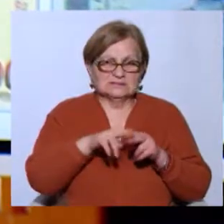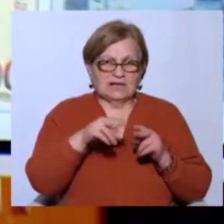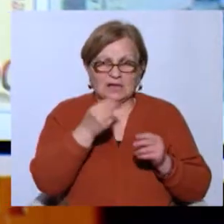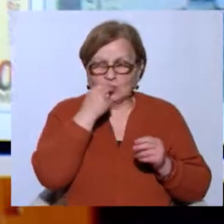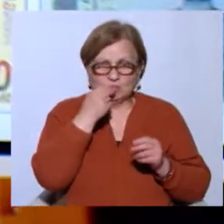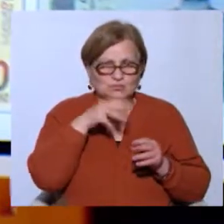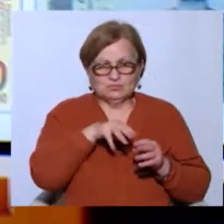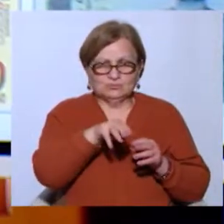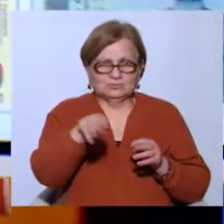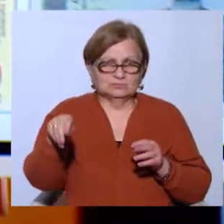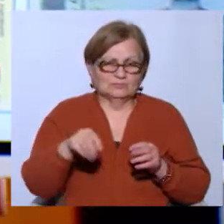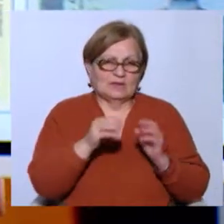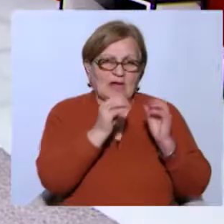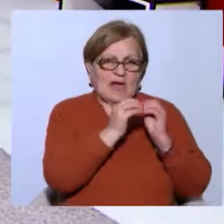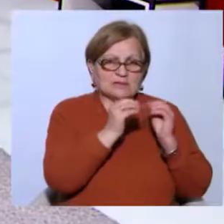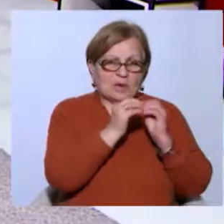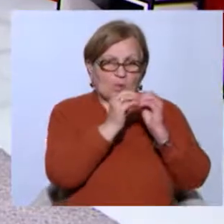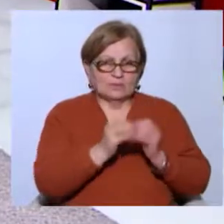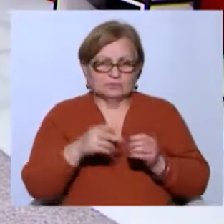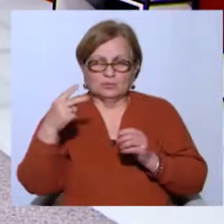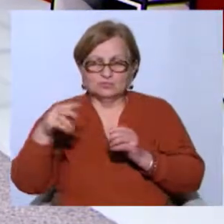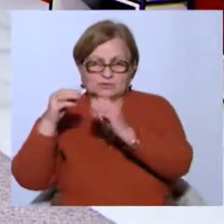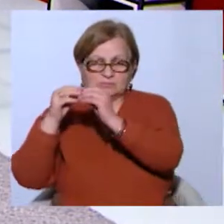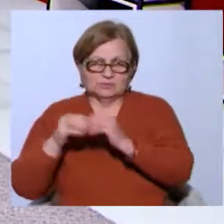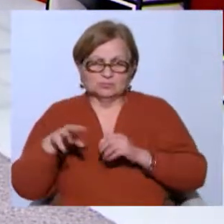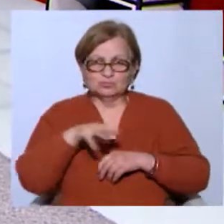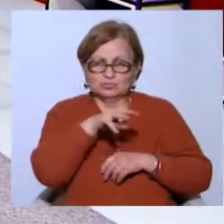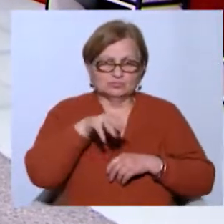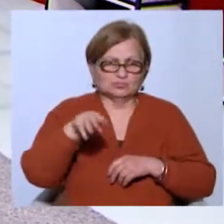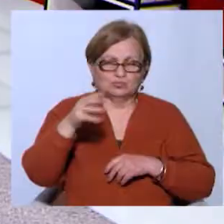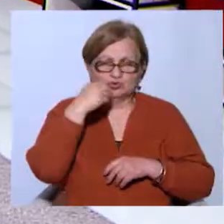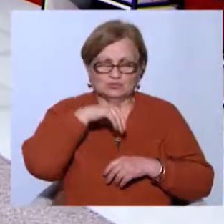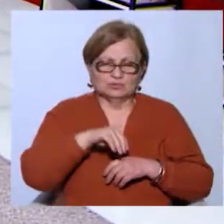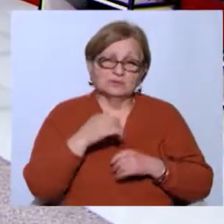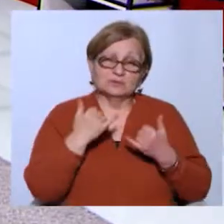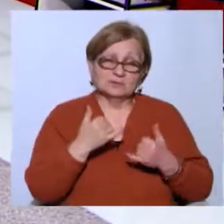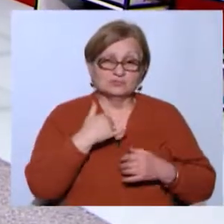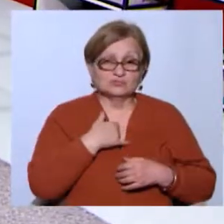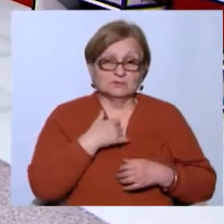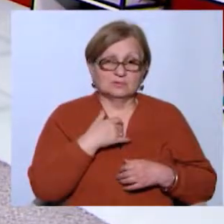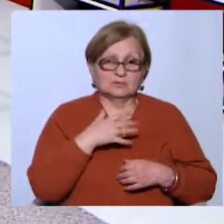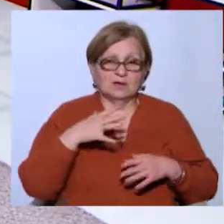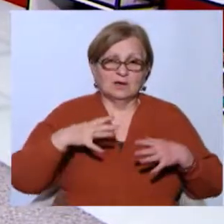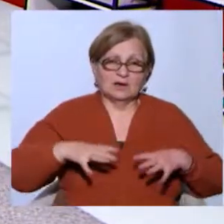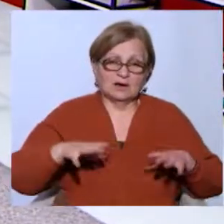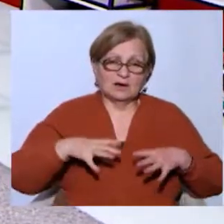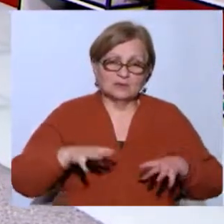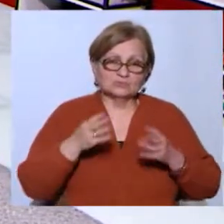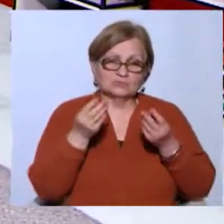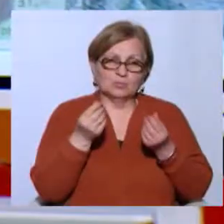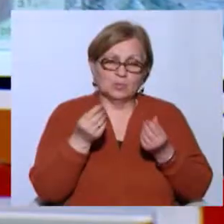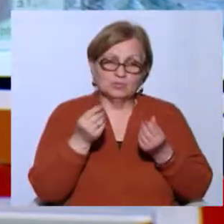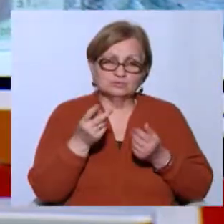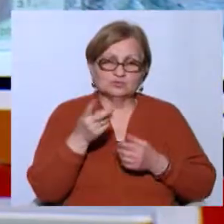მიირთმევდა უახლოეს ათეულებთან, ოცეულებთან, ხუთეულებთან. დღეს ჩვენ ქართულ ფულზე უნდა